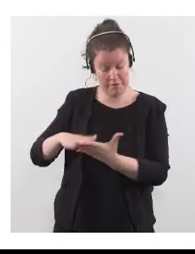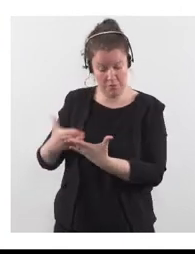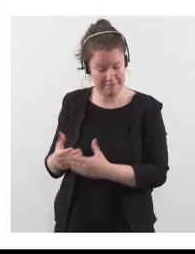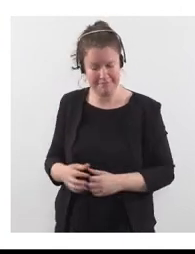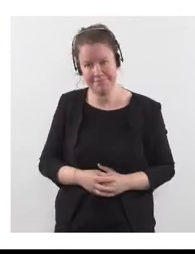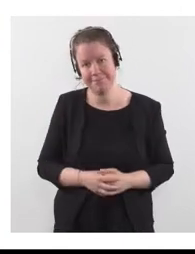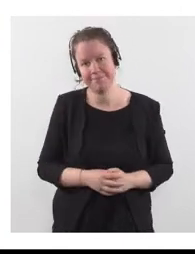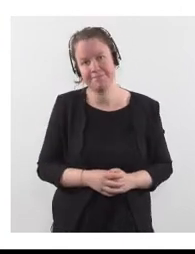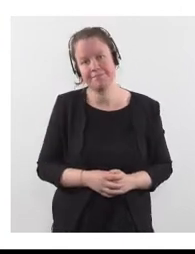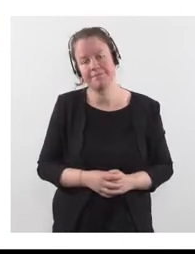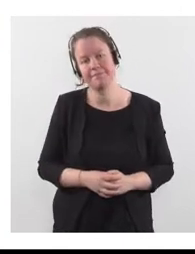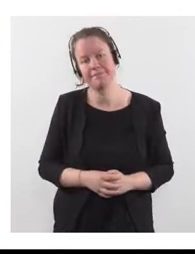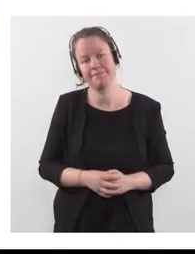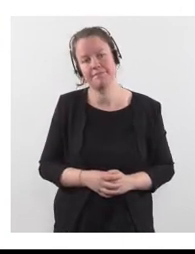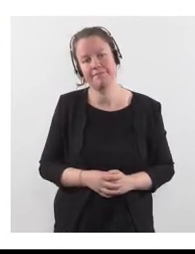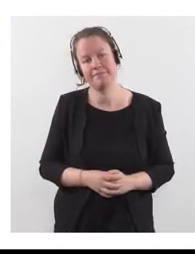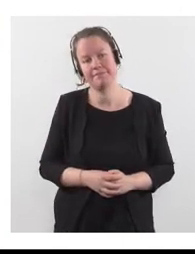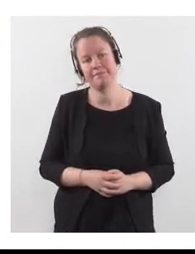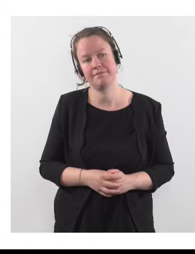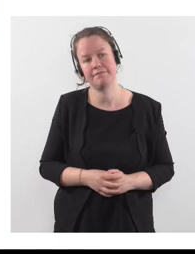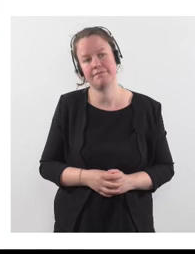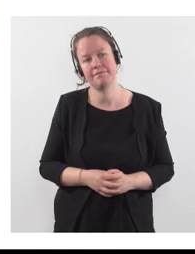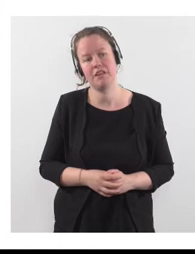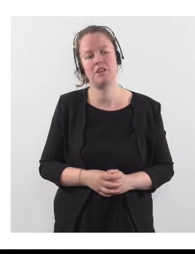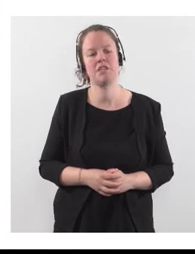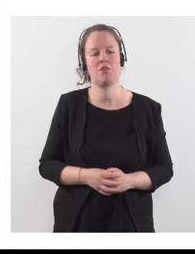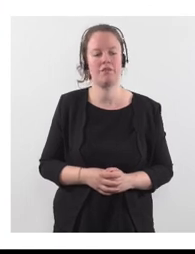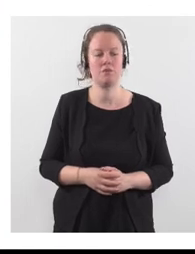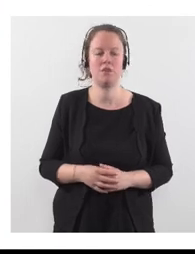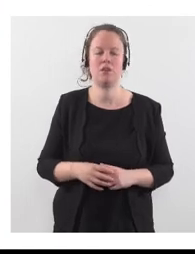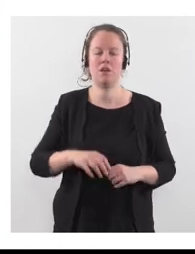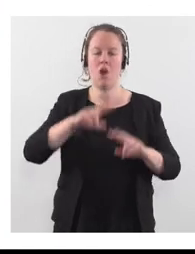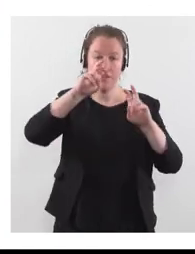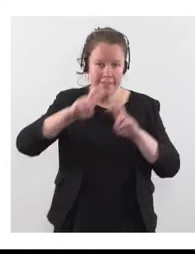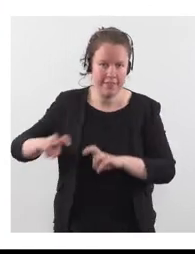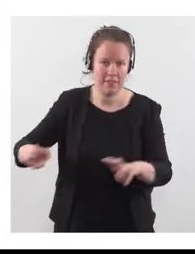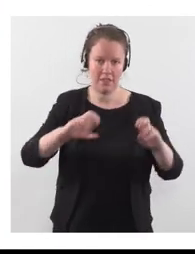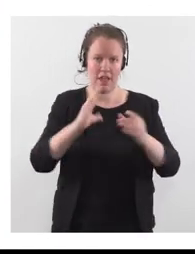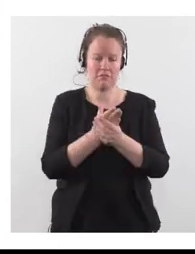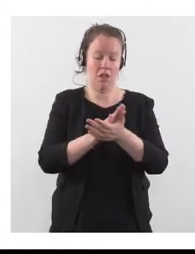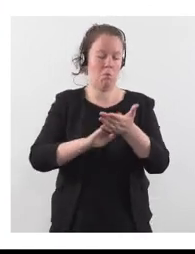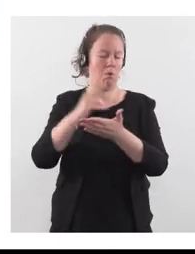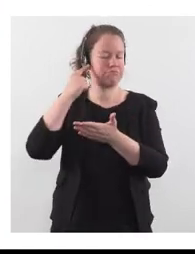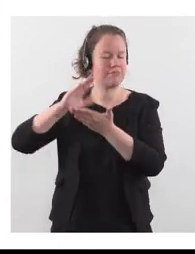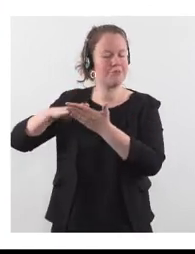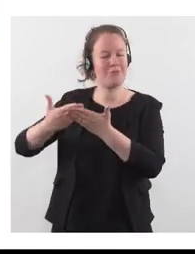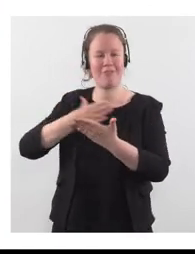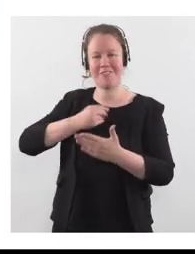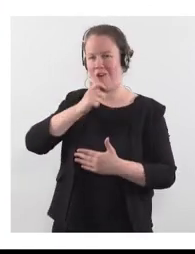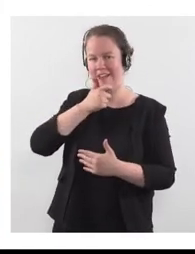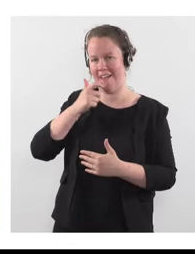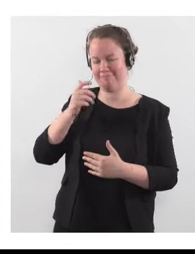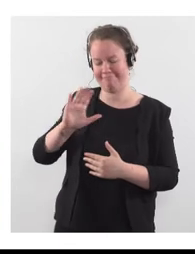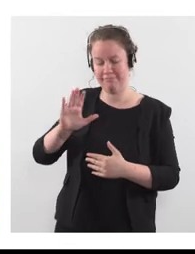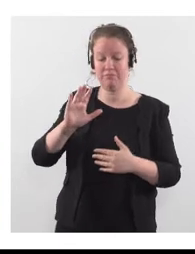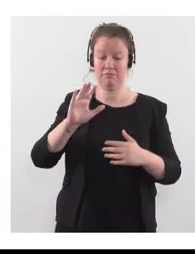Equality Review, donc nous avons regardé leur système d'opportunité, d'égalité, et nous avons